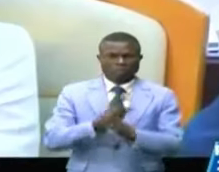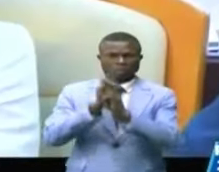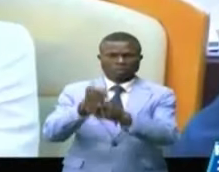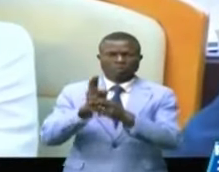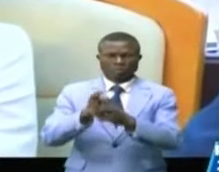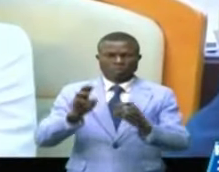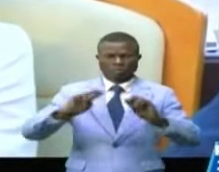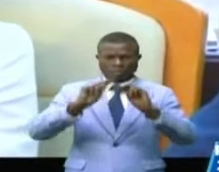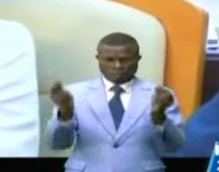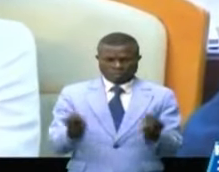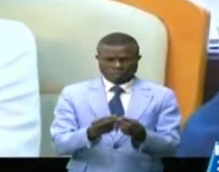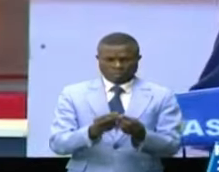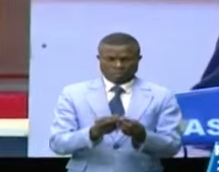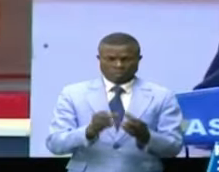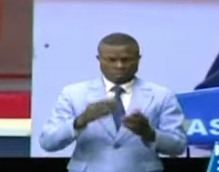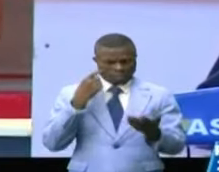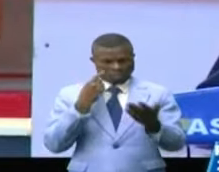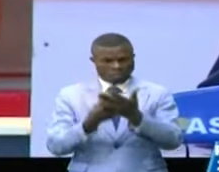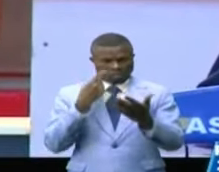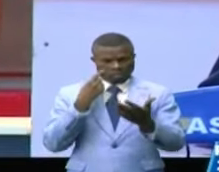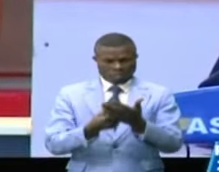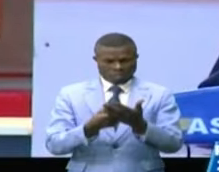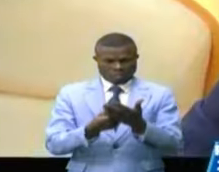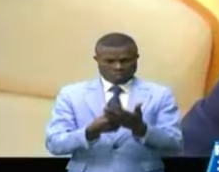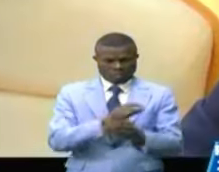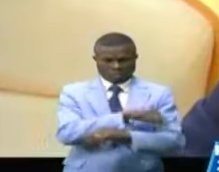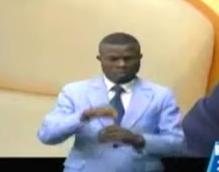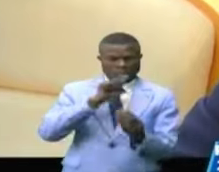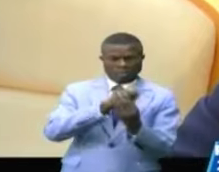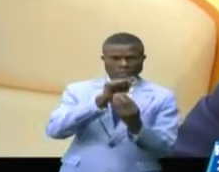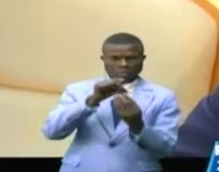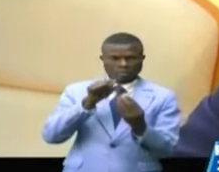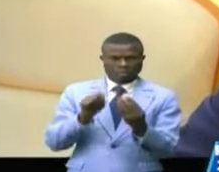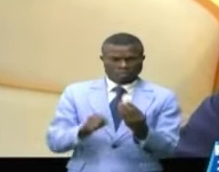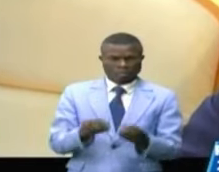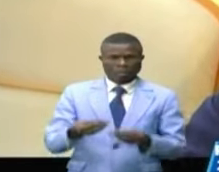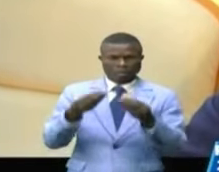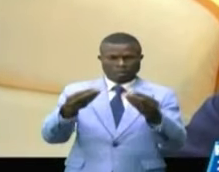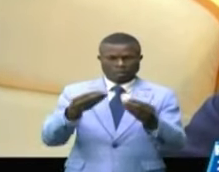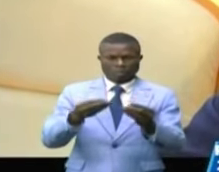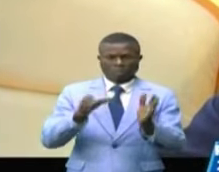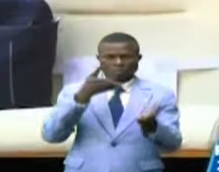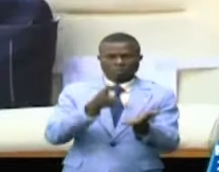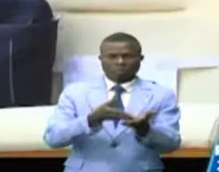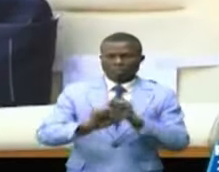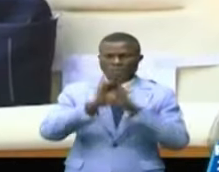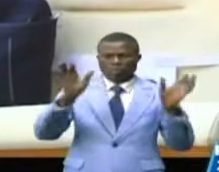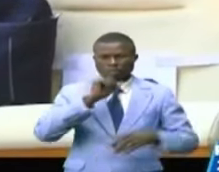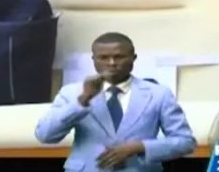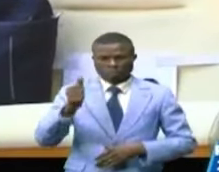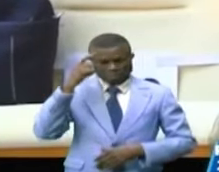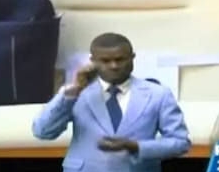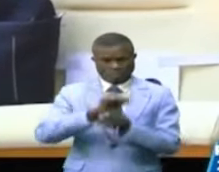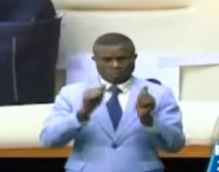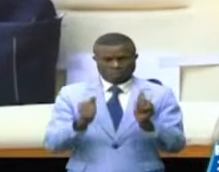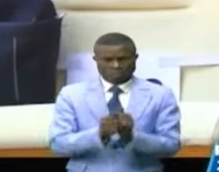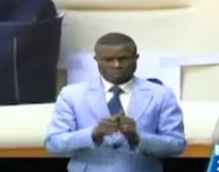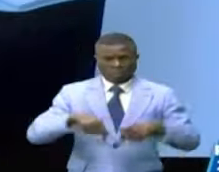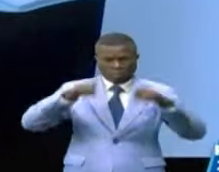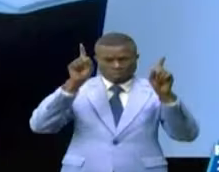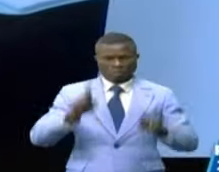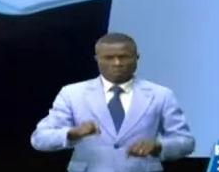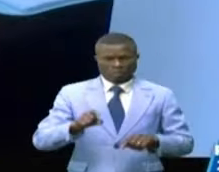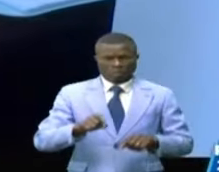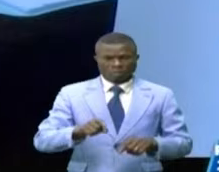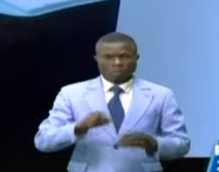de la Commission moyennant observation de la Cour des comptes qui n'a pas donné des indications claires en ce qui concerne l'année annuelle